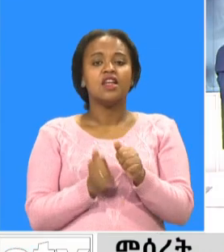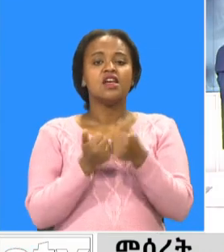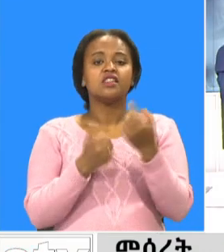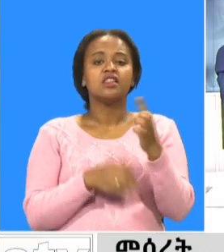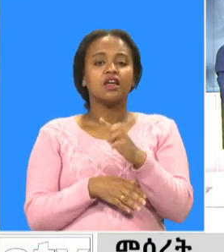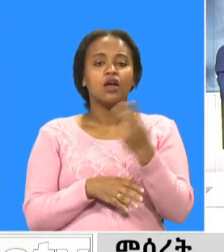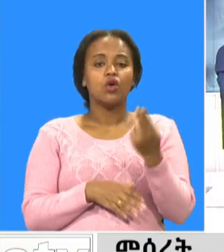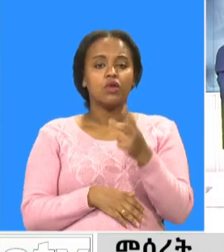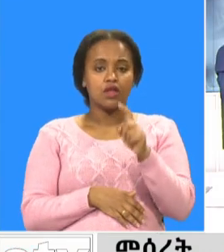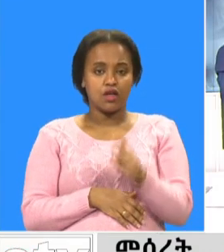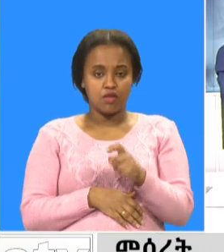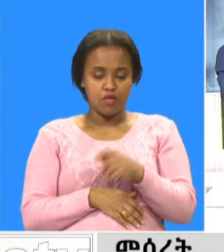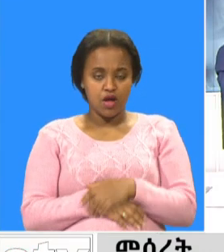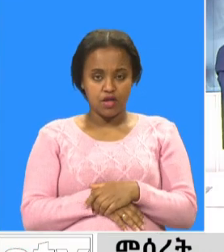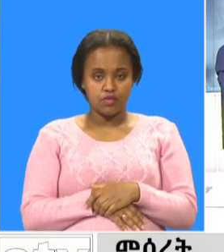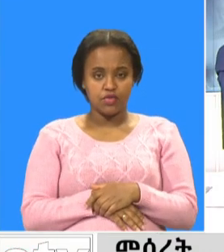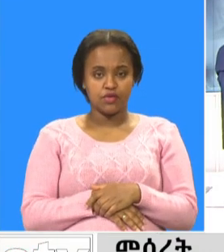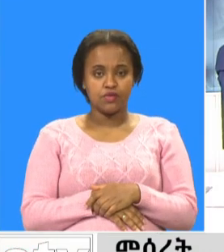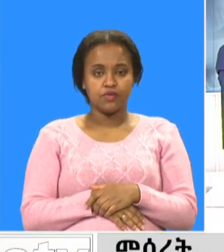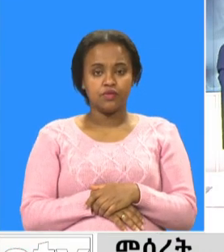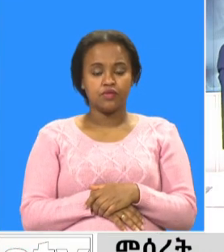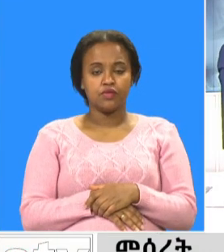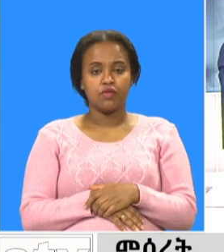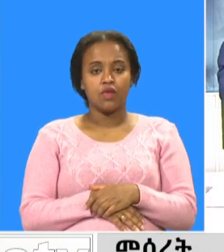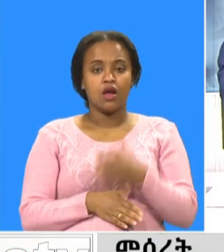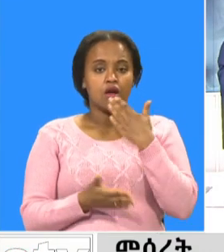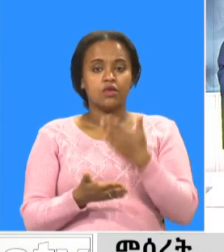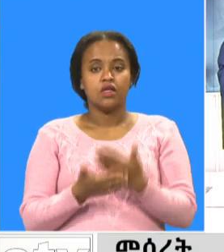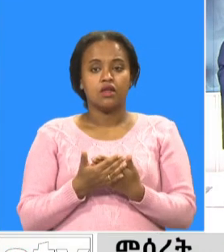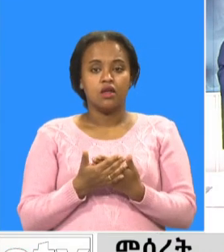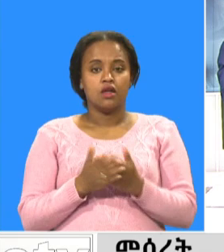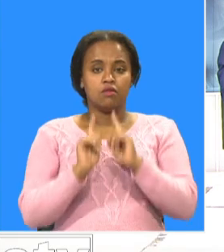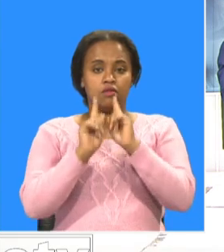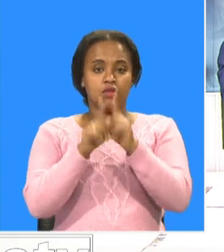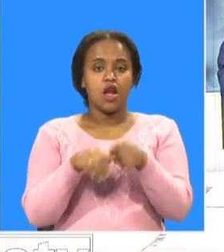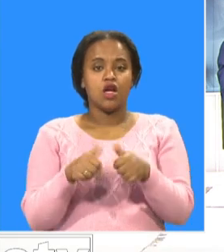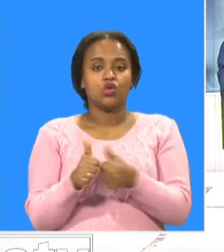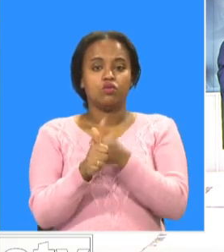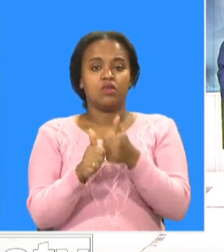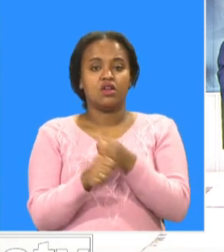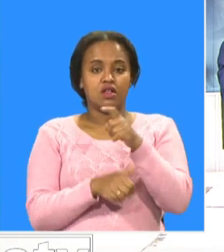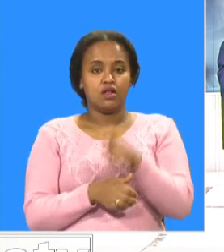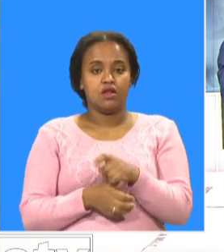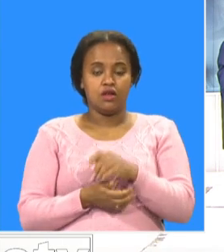ያለብን? እሺ፣ በጣም እናመሰግናለን። ምላሹን መከታተል ይችላሉ።